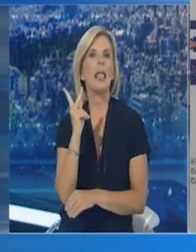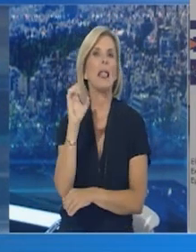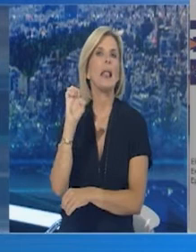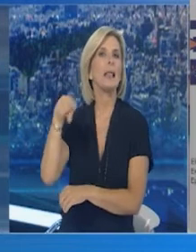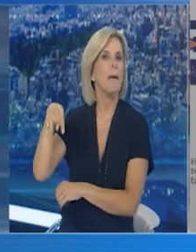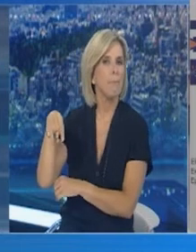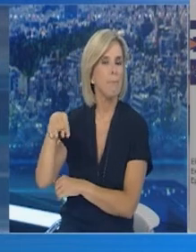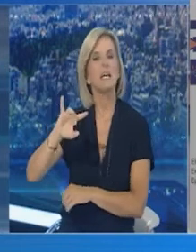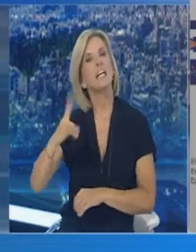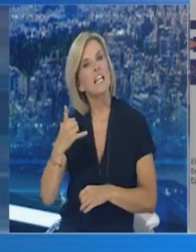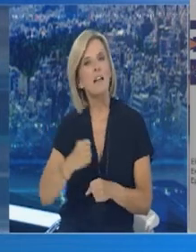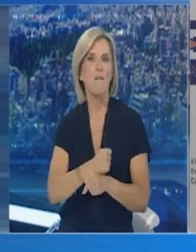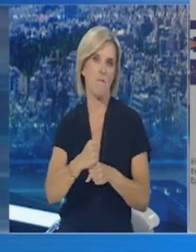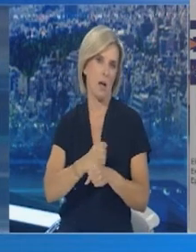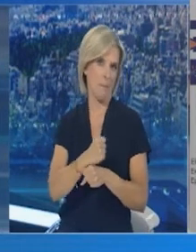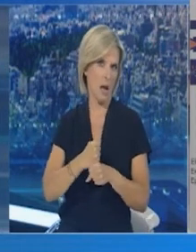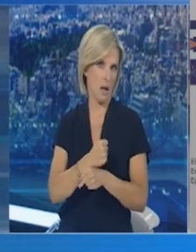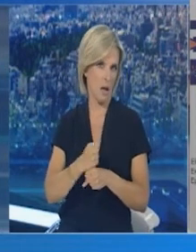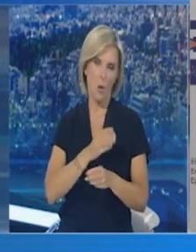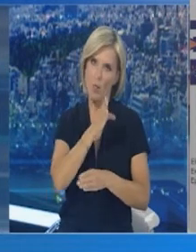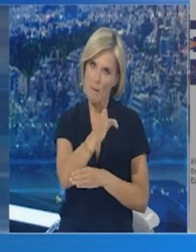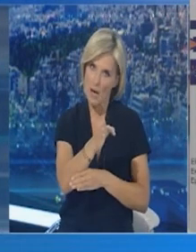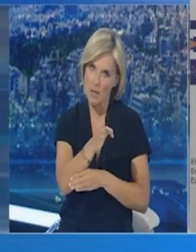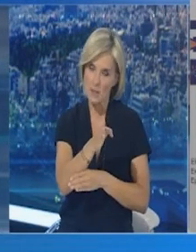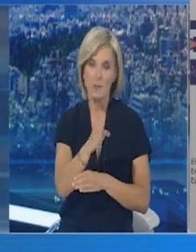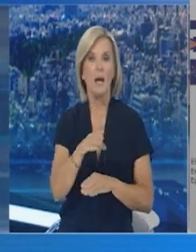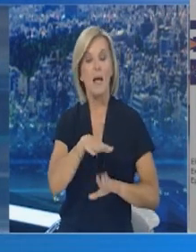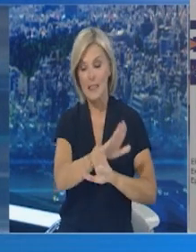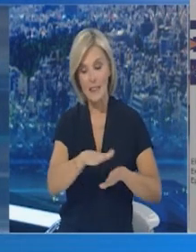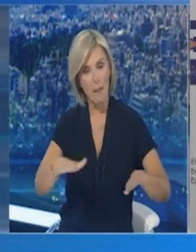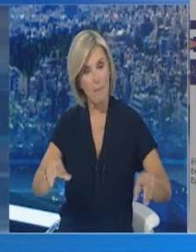τα παιδιά θα πρέπει να προσέρχονται στα εμβολιαστικά κέντρα συνοδευόμενοι από τον γονέα ή τον κηδεμόνα τους.